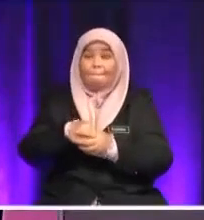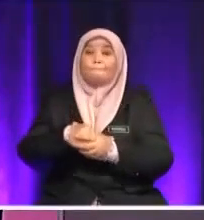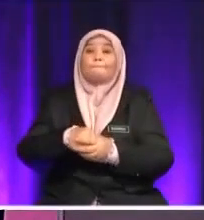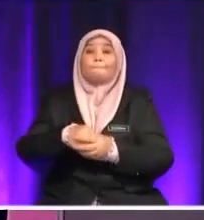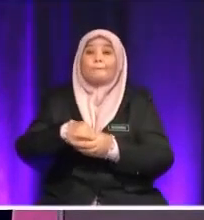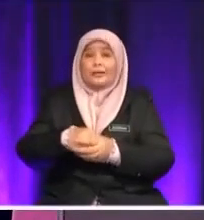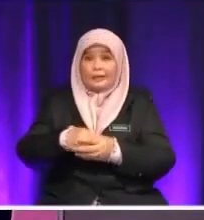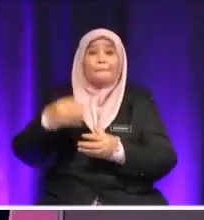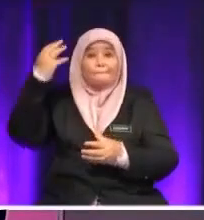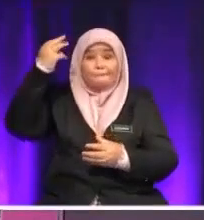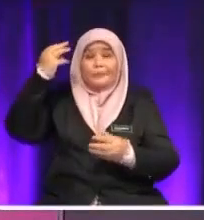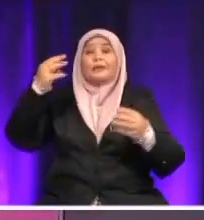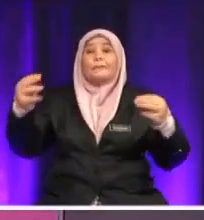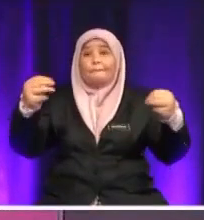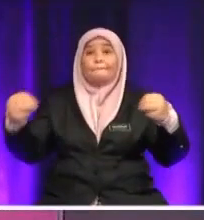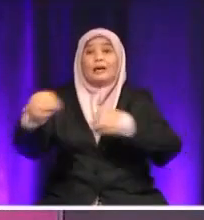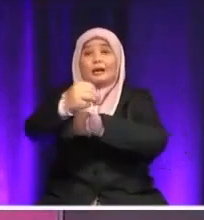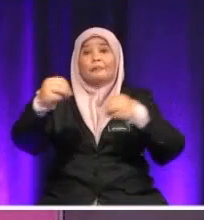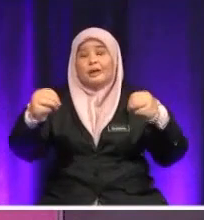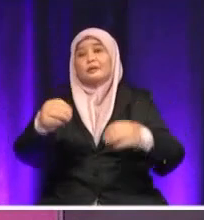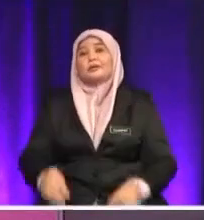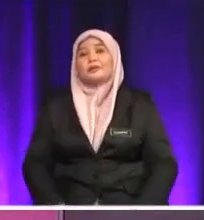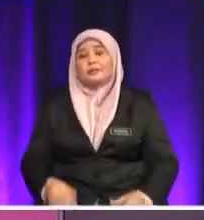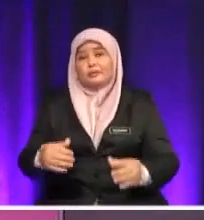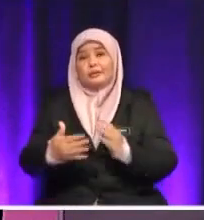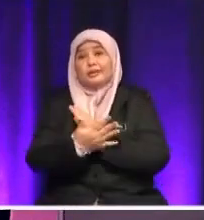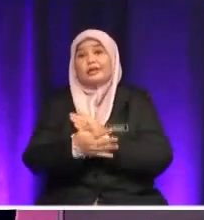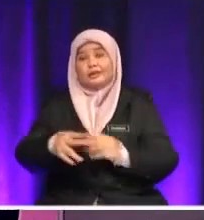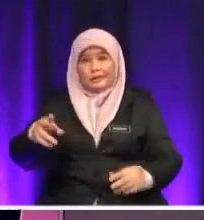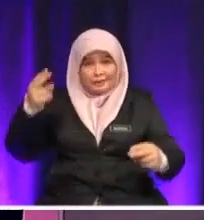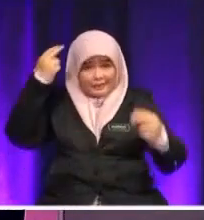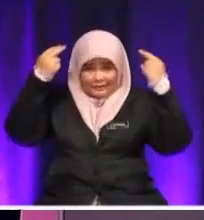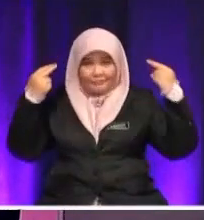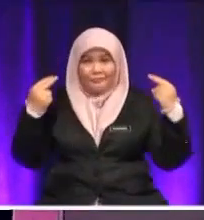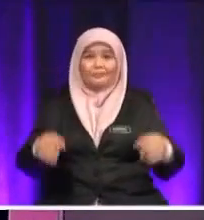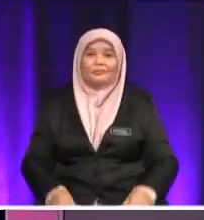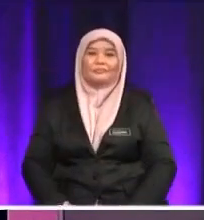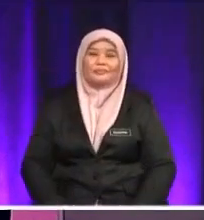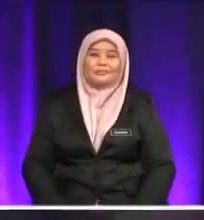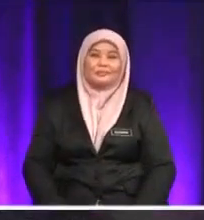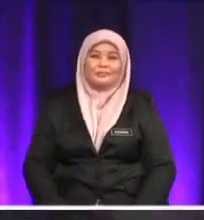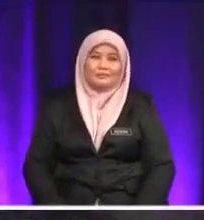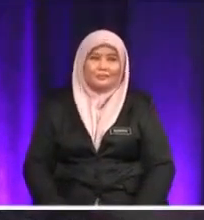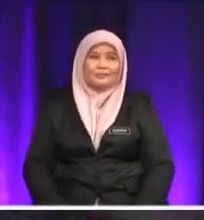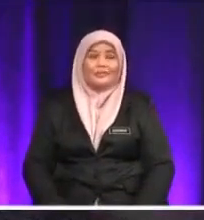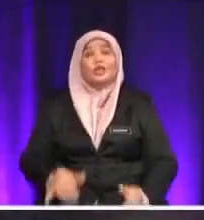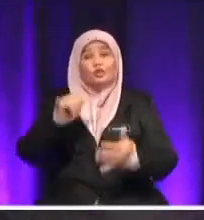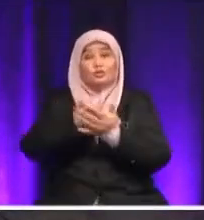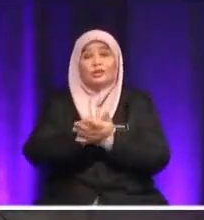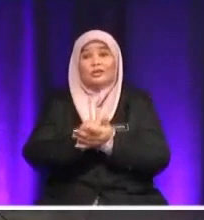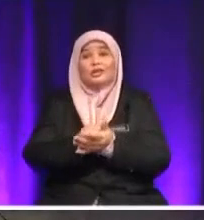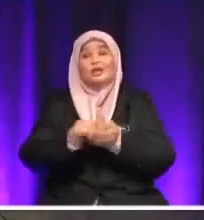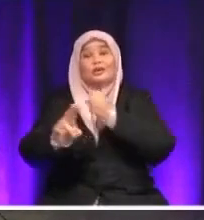oleh hakim. Tidak boleh dibuat sesuka hati. Bahaya. Betul. Okay, itu dia hudud.